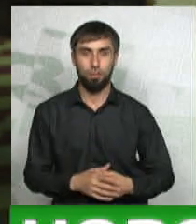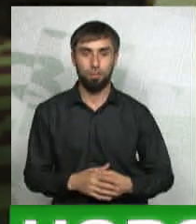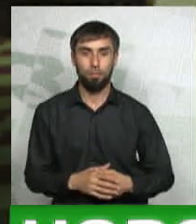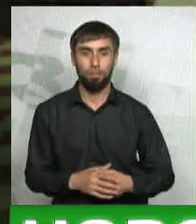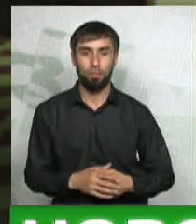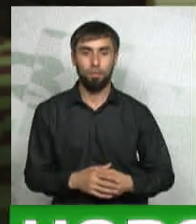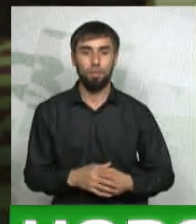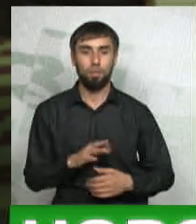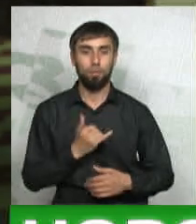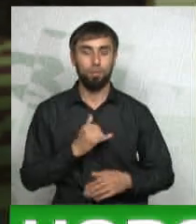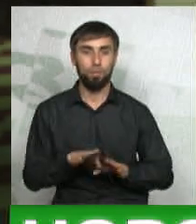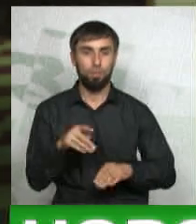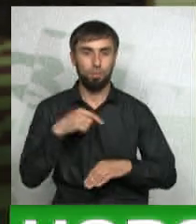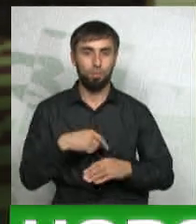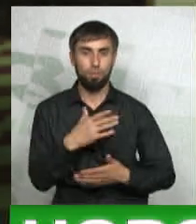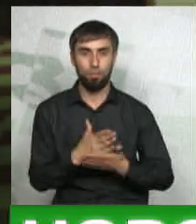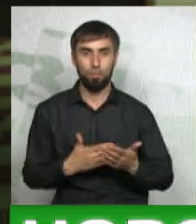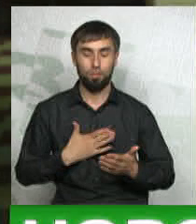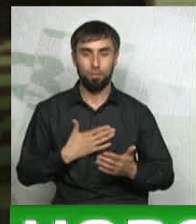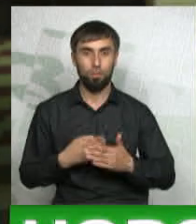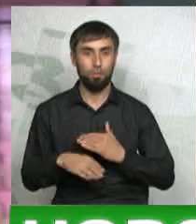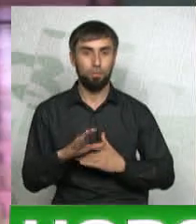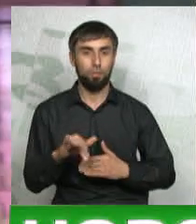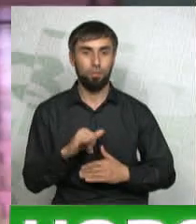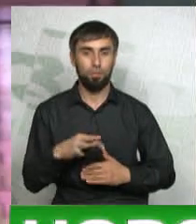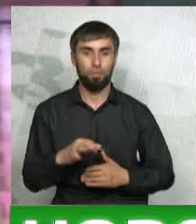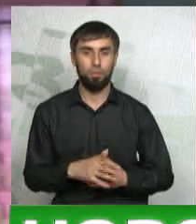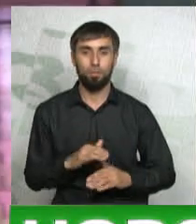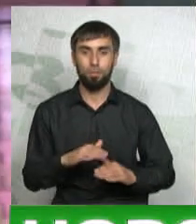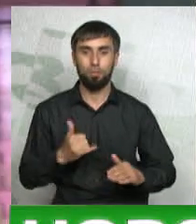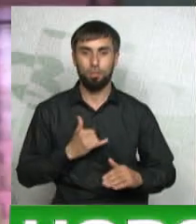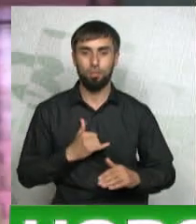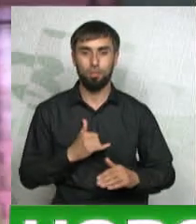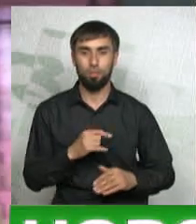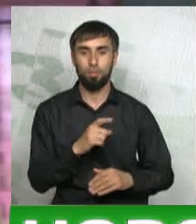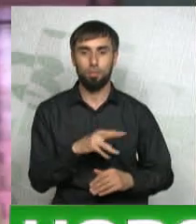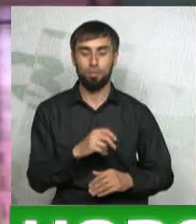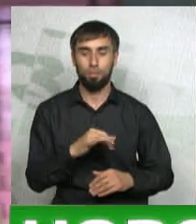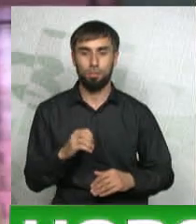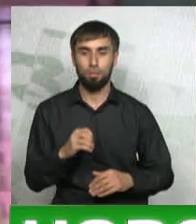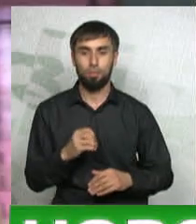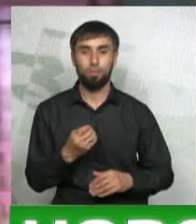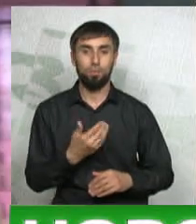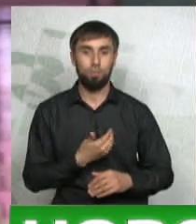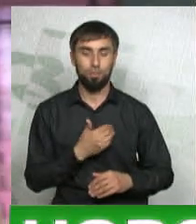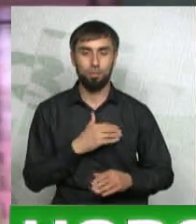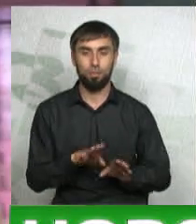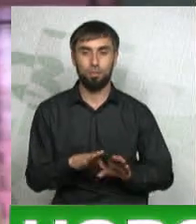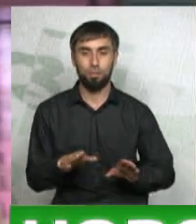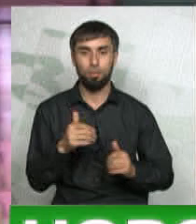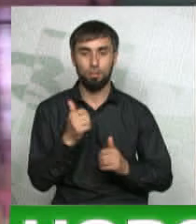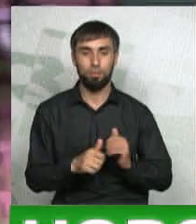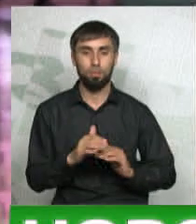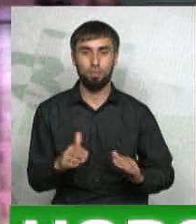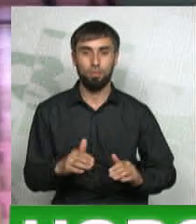меня такое чувство, что вот половина меня уходит куда-то. Дети у нас замечательные. Еще бы хотела бы таких всегда